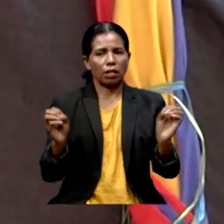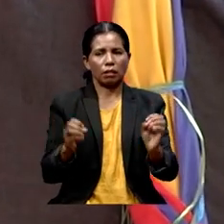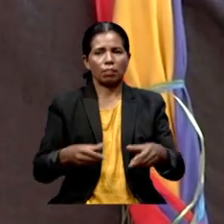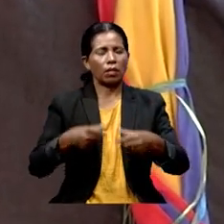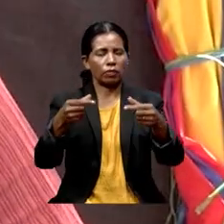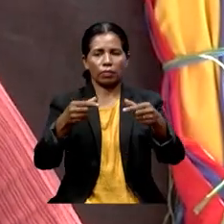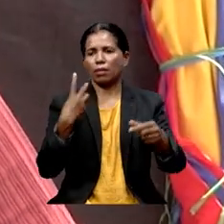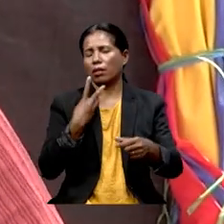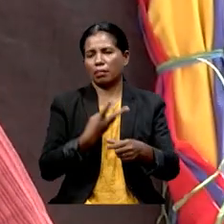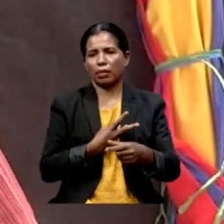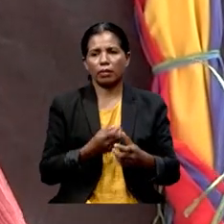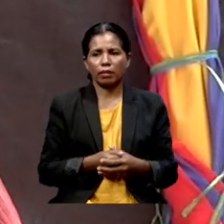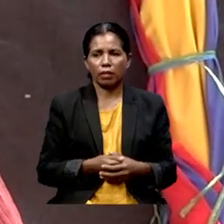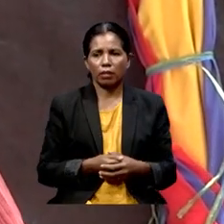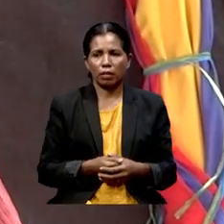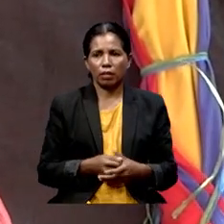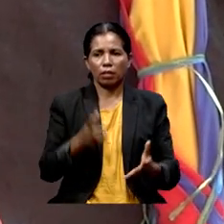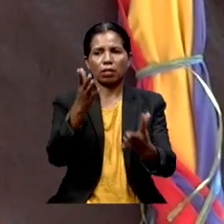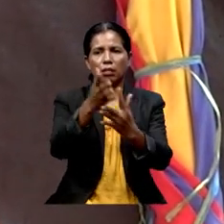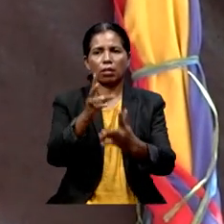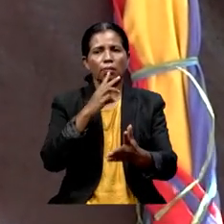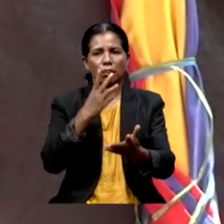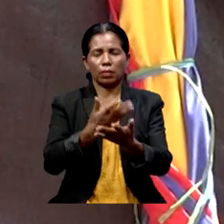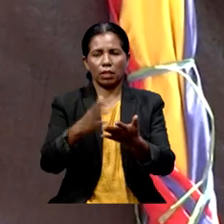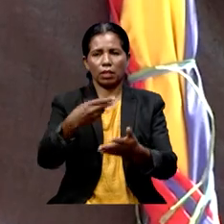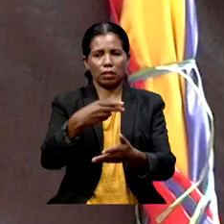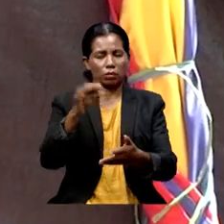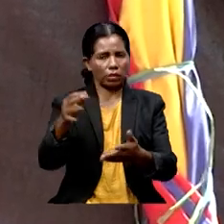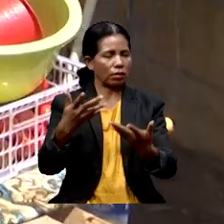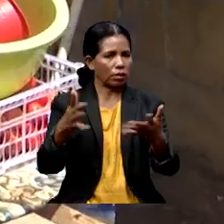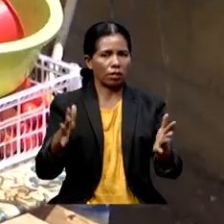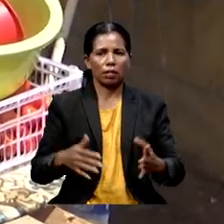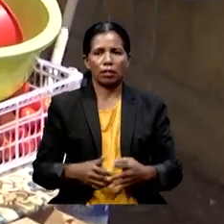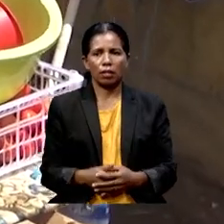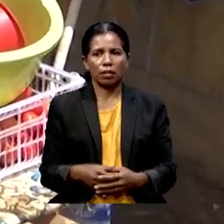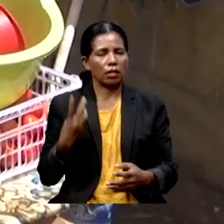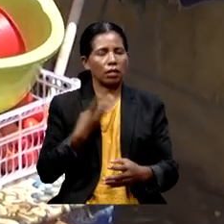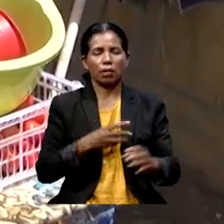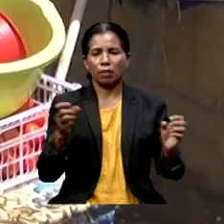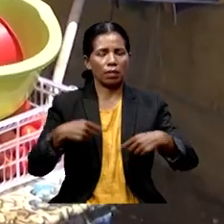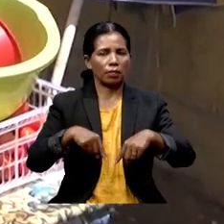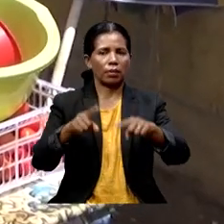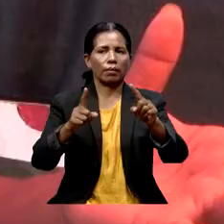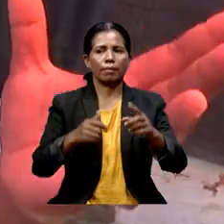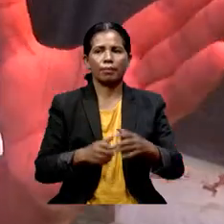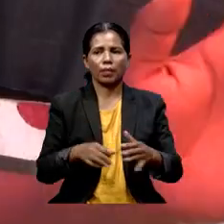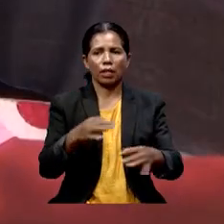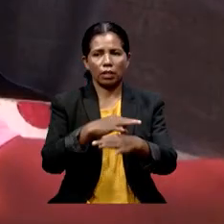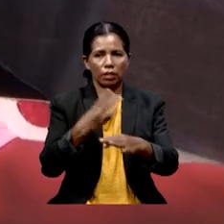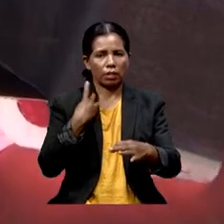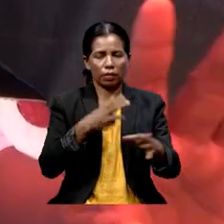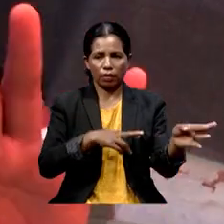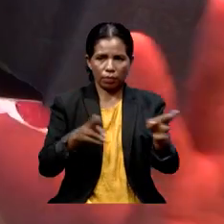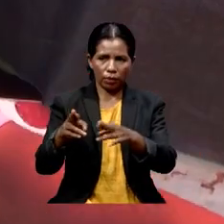kami. Ini yang sa tama liudara umpi yang mus lain sentina mus lain. Ini mam lapar. Para hadiah ke Fatih ini kami perlu